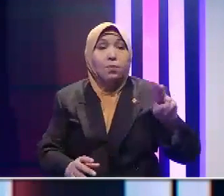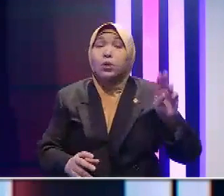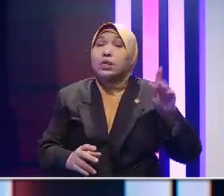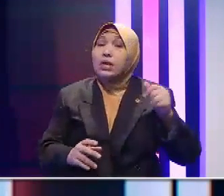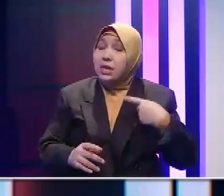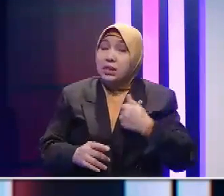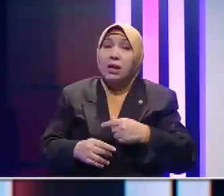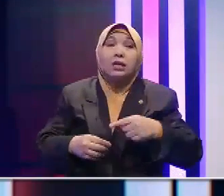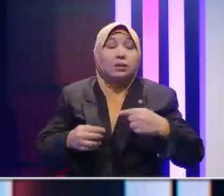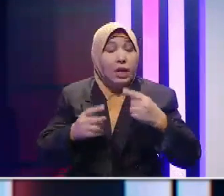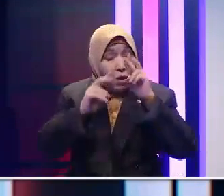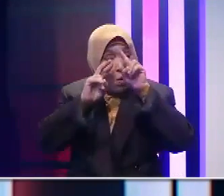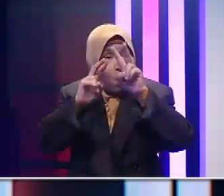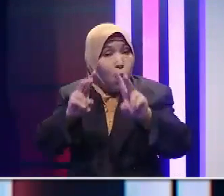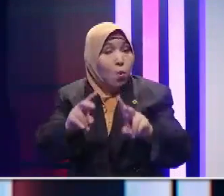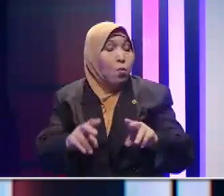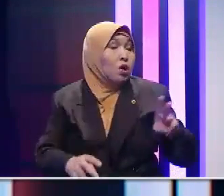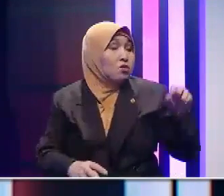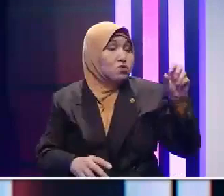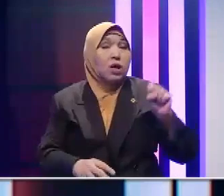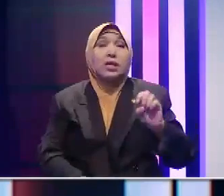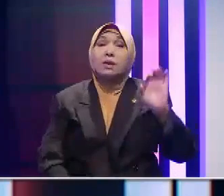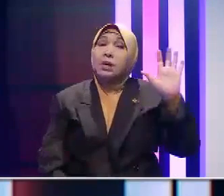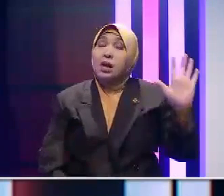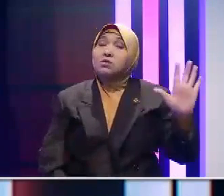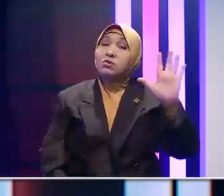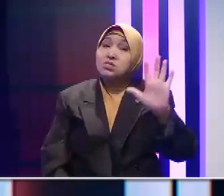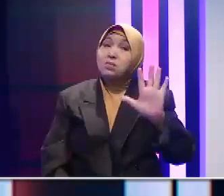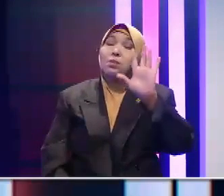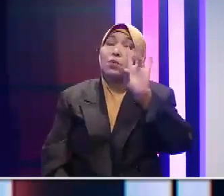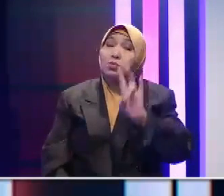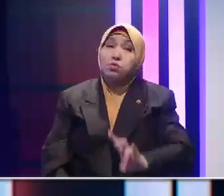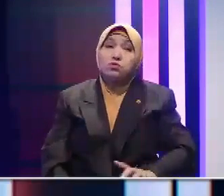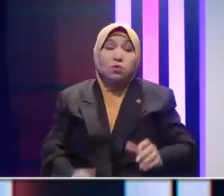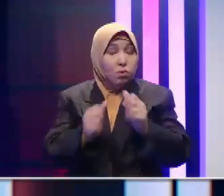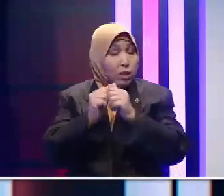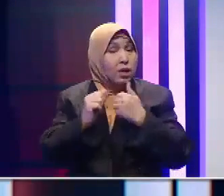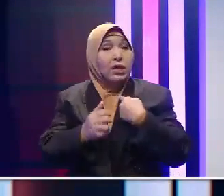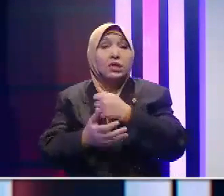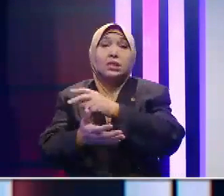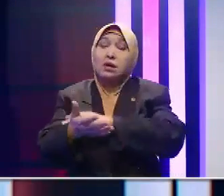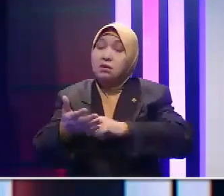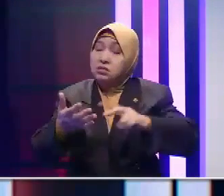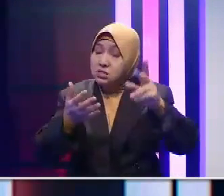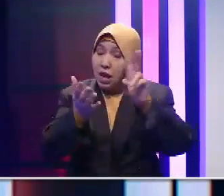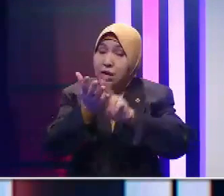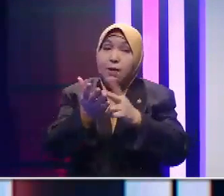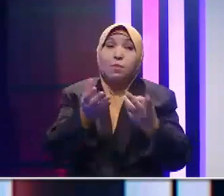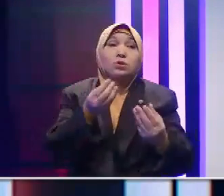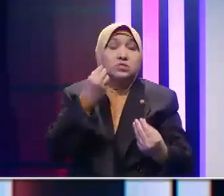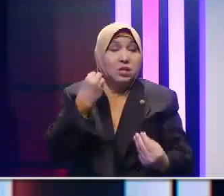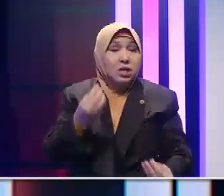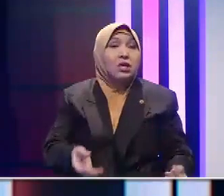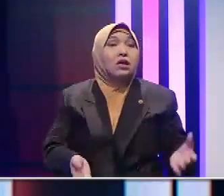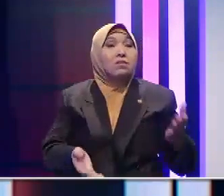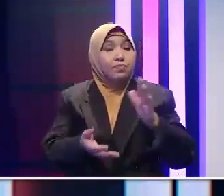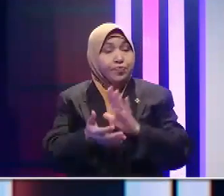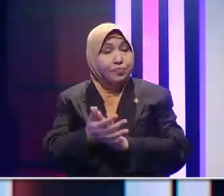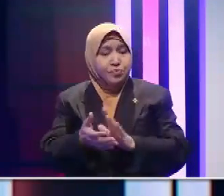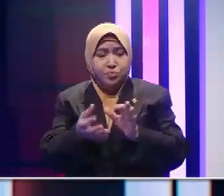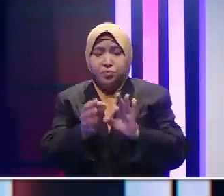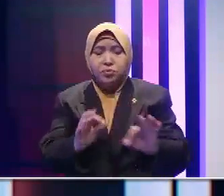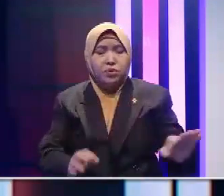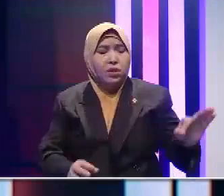kepada halaman yang seterusnya, halaman ke 557. Mari tuan-puan sama-sama kita tadabbur sedikit ayat